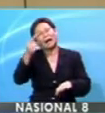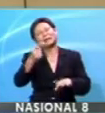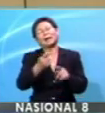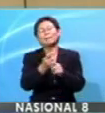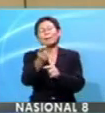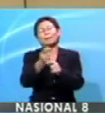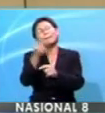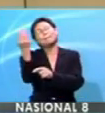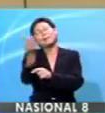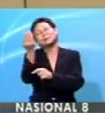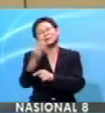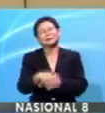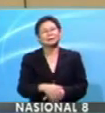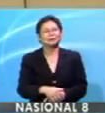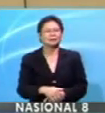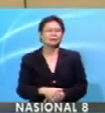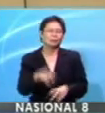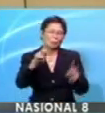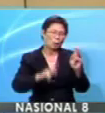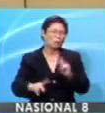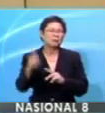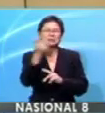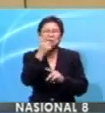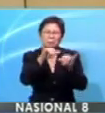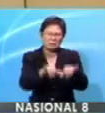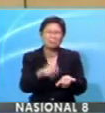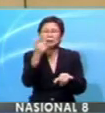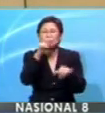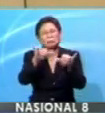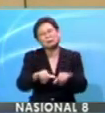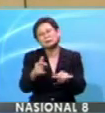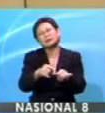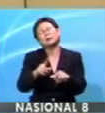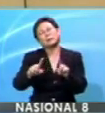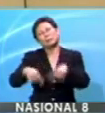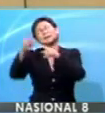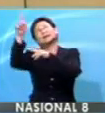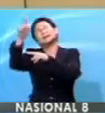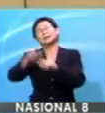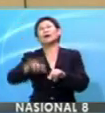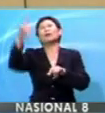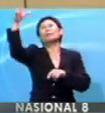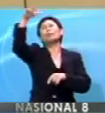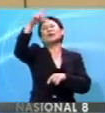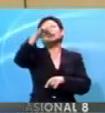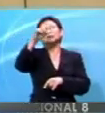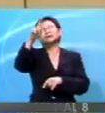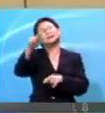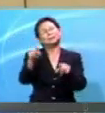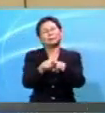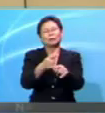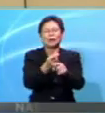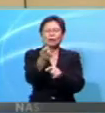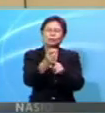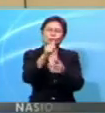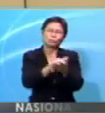lawak biasalah kalau dia macam ni orang kalau you tak mahu duk sini pergi sanaalah so di bulan tidak ada GST lebih kurang macam tu lawak